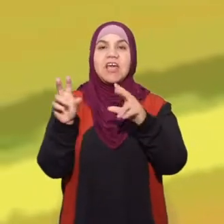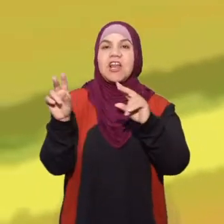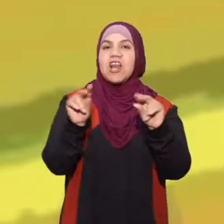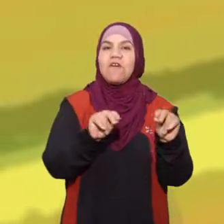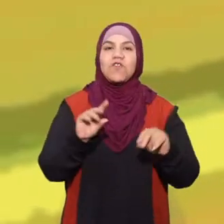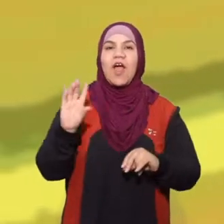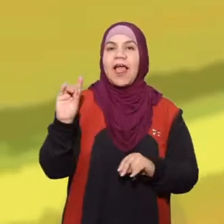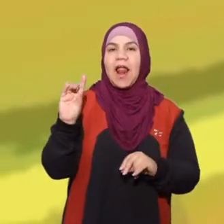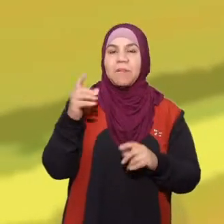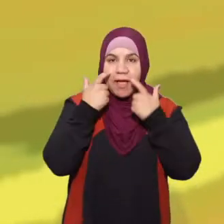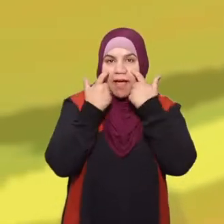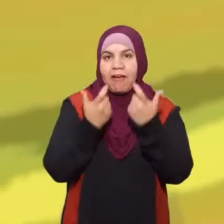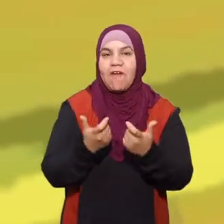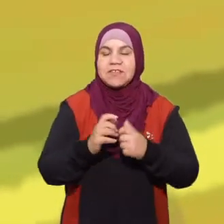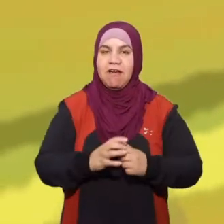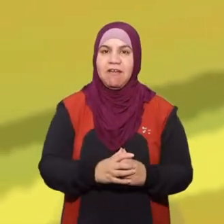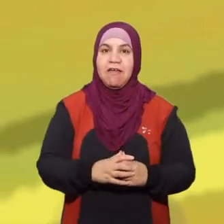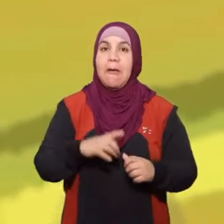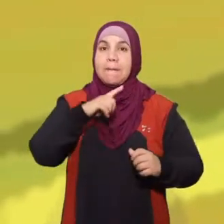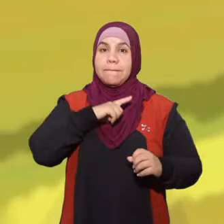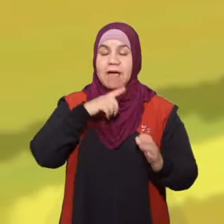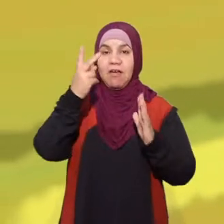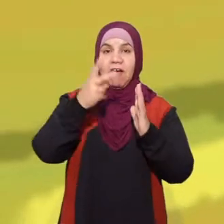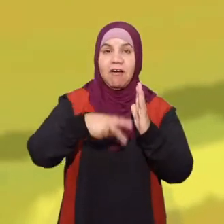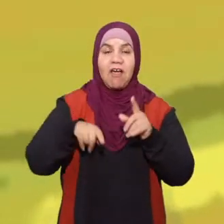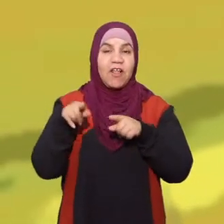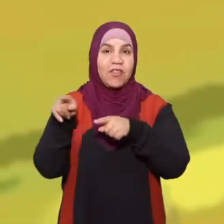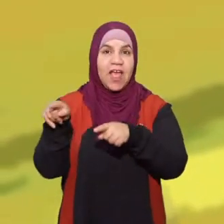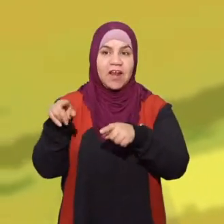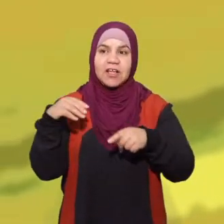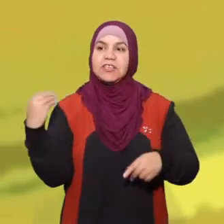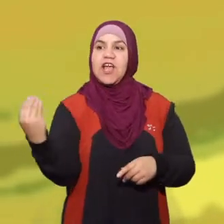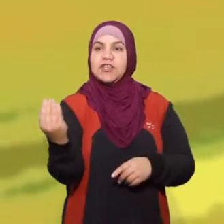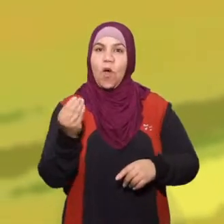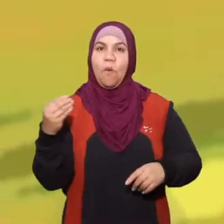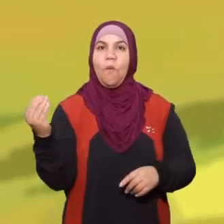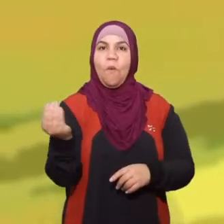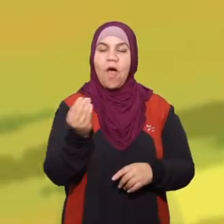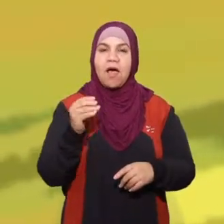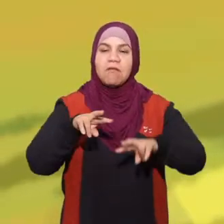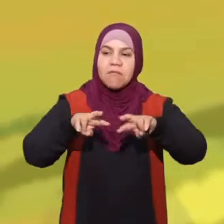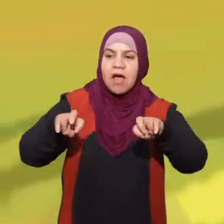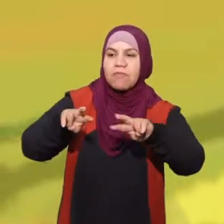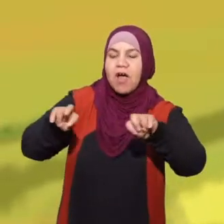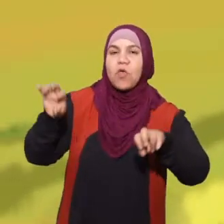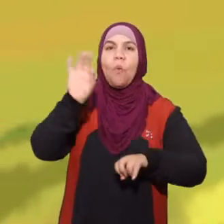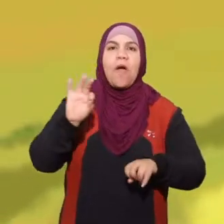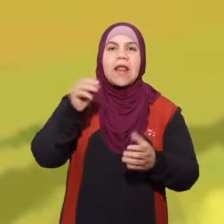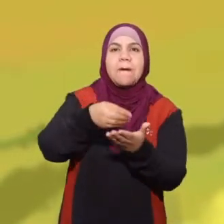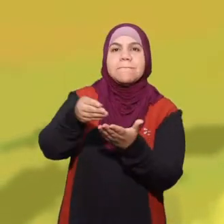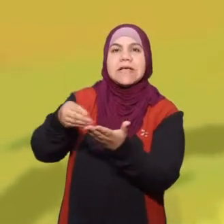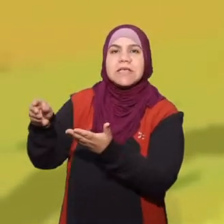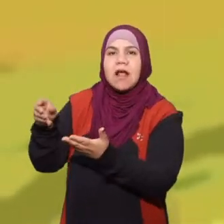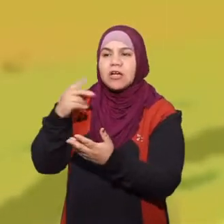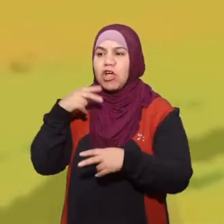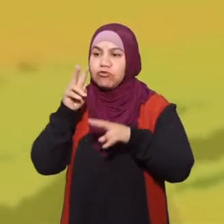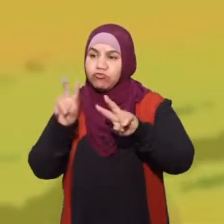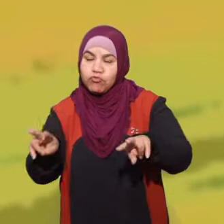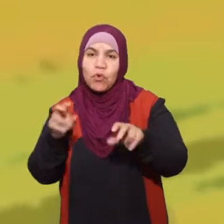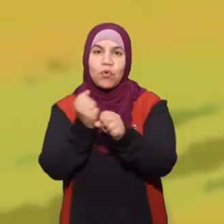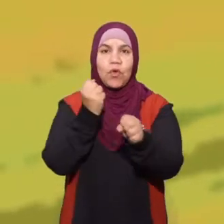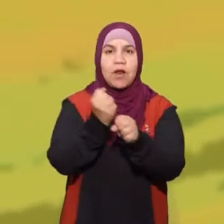مثل كلب الحراسة. بعد أن قرر ذلك، أخذ يتجول باحثاً عن مزرعة تقبله